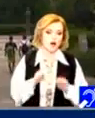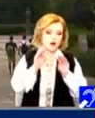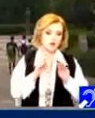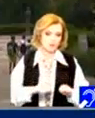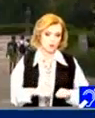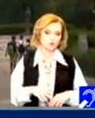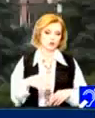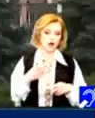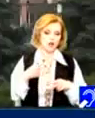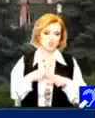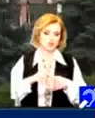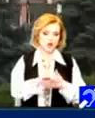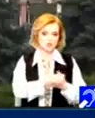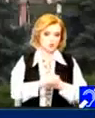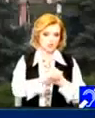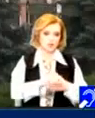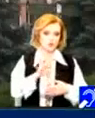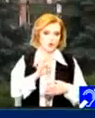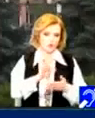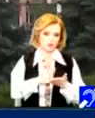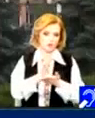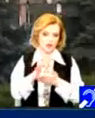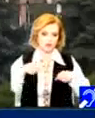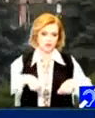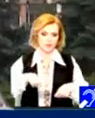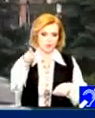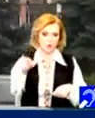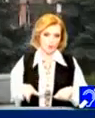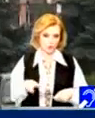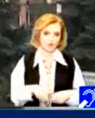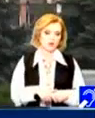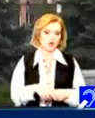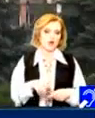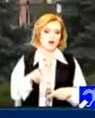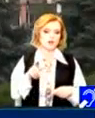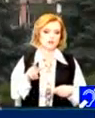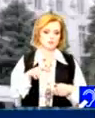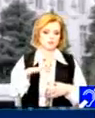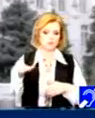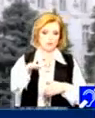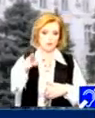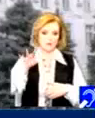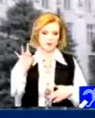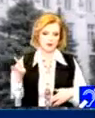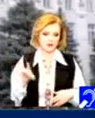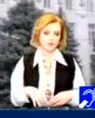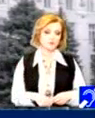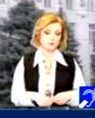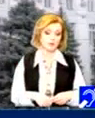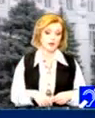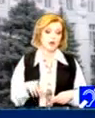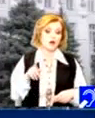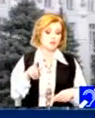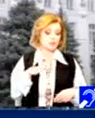Raportul relevă faptul că problematica drepturilor omului în regiunea transnistreană nu a fost pe agenda discuțiilor publice în activitatea președinției, în